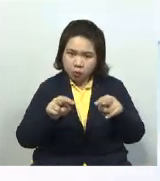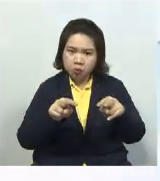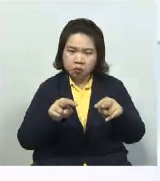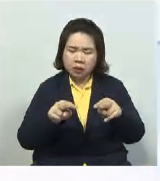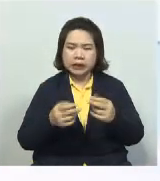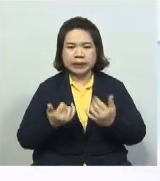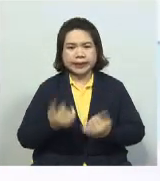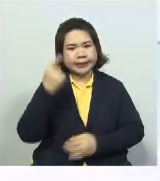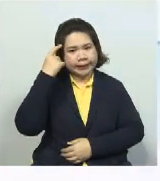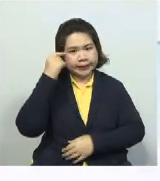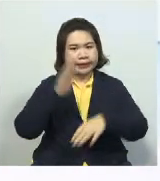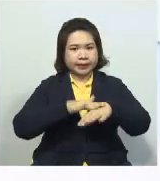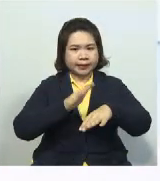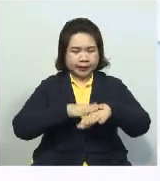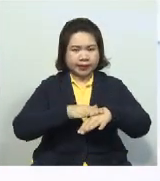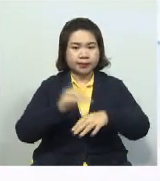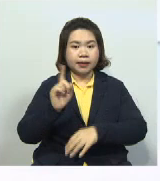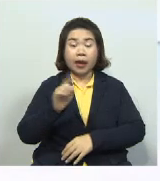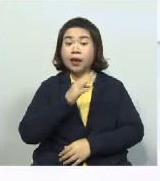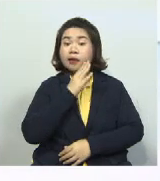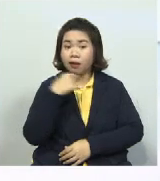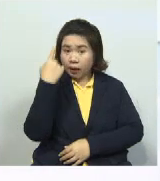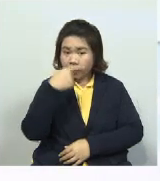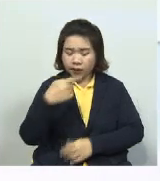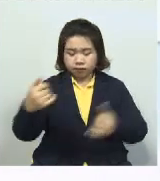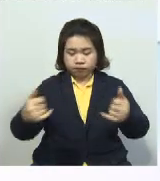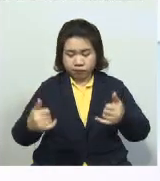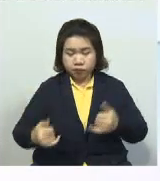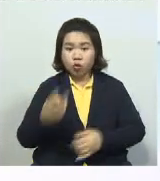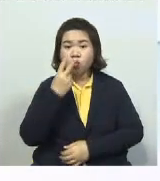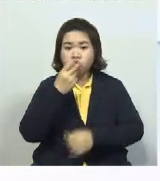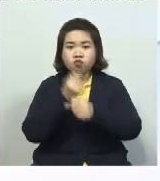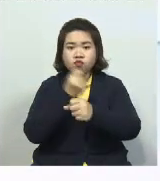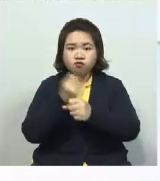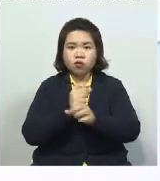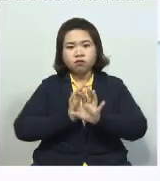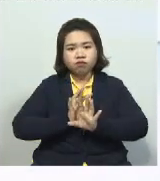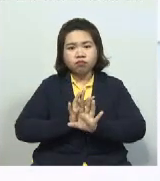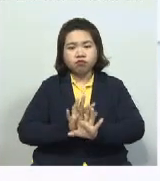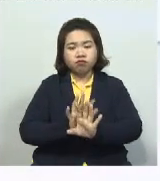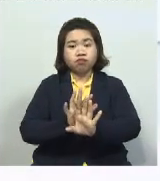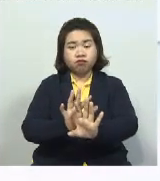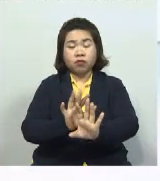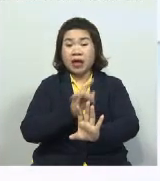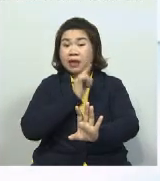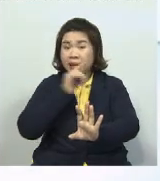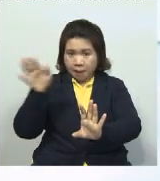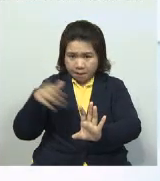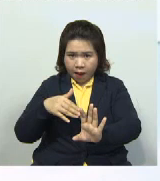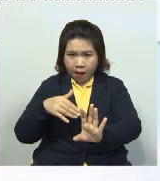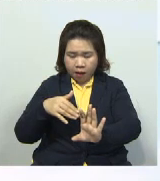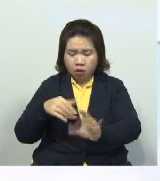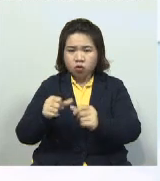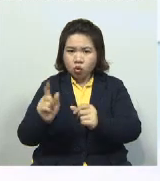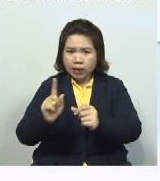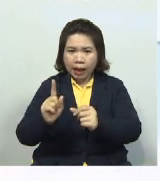ลยต้องแนะนำพี่น้องประชาชนนะครับที่เข้ามาชมการซักซ้อมถ้าเข้าก็ควรจะถ้าอยู่บริเว